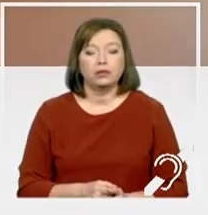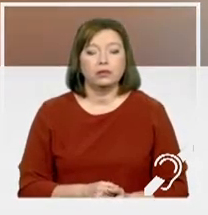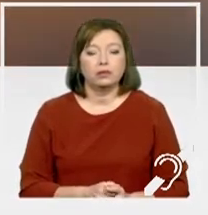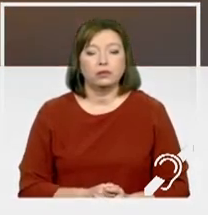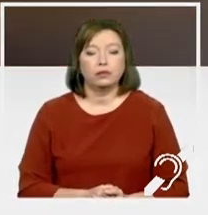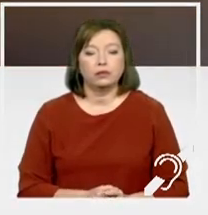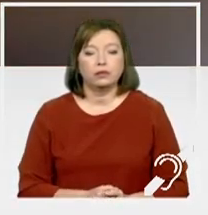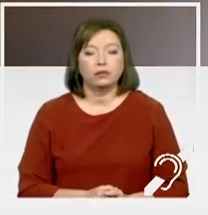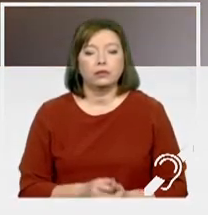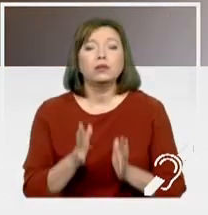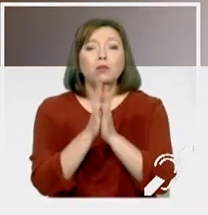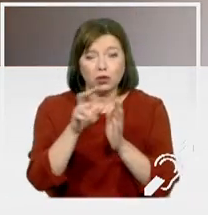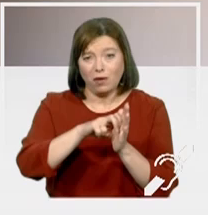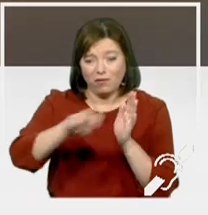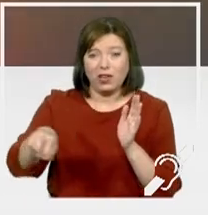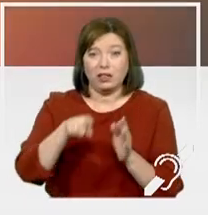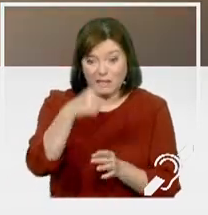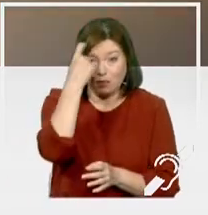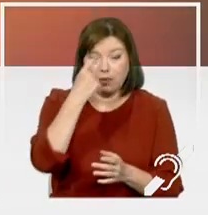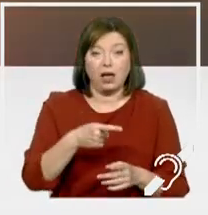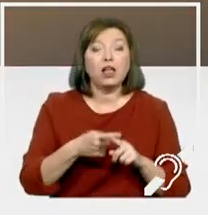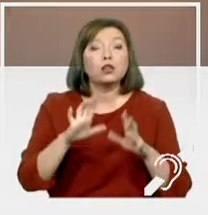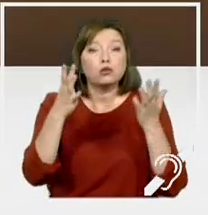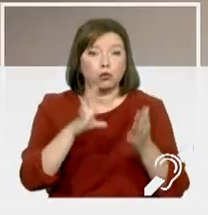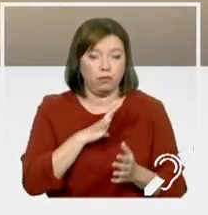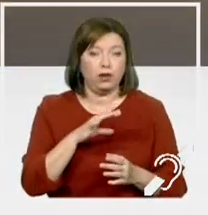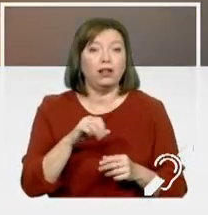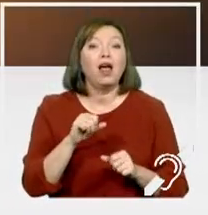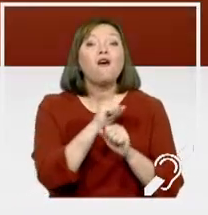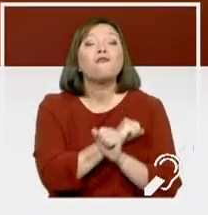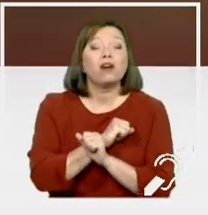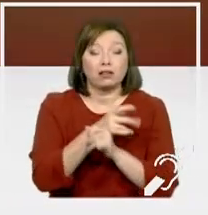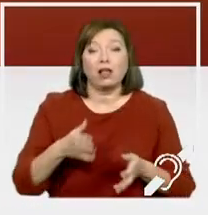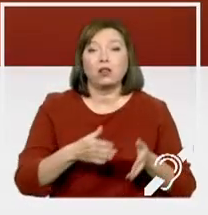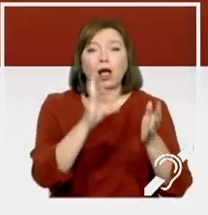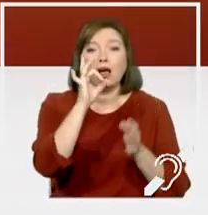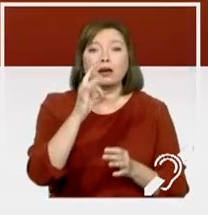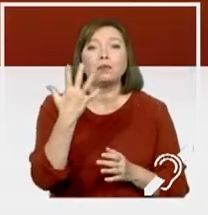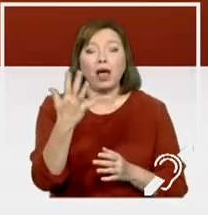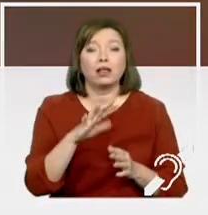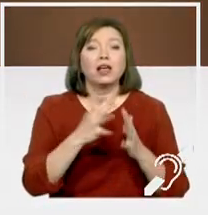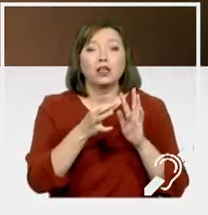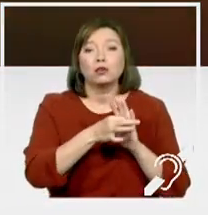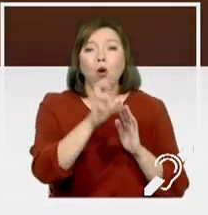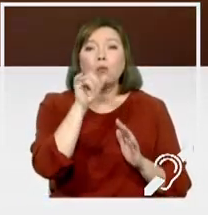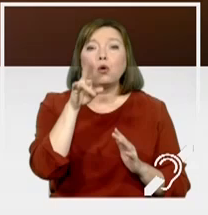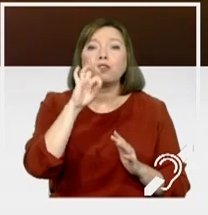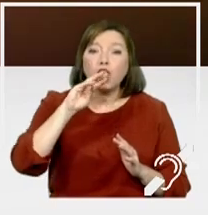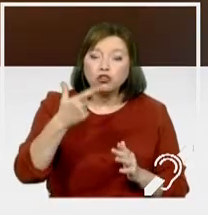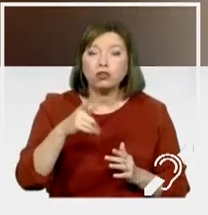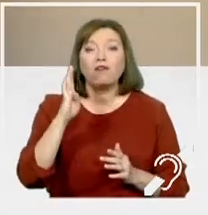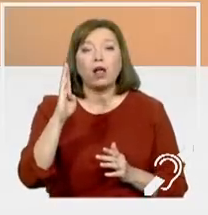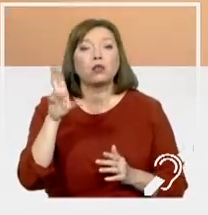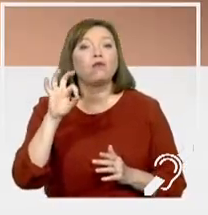Dom Dă Dă te jos din mașină Dă te jos din mașină căș bat incidentul a avut loc în weekend pe drumul cinci între localitățile Budești și Vadului